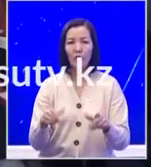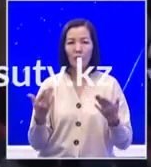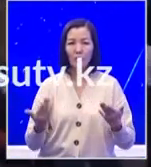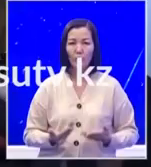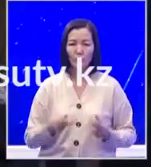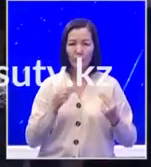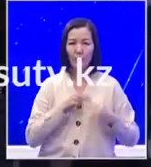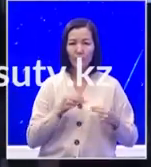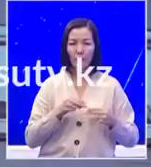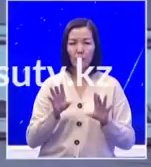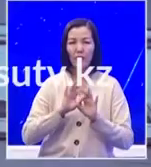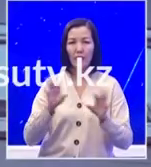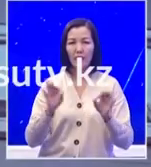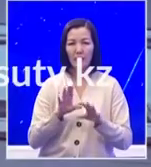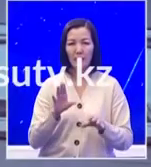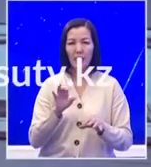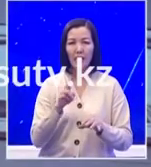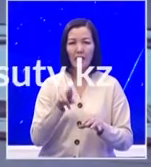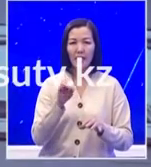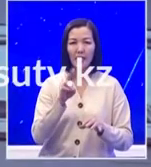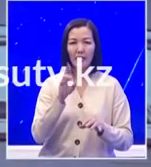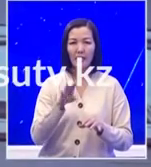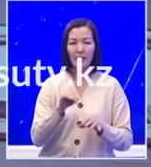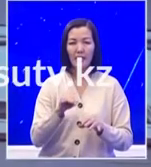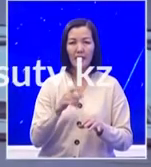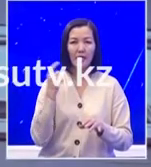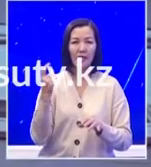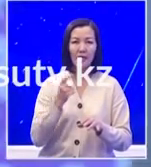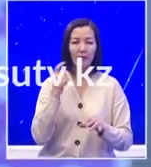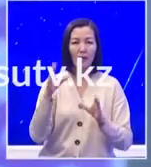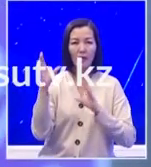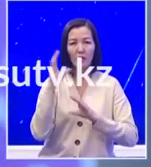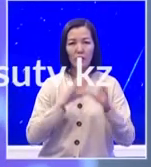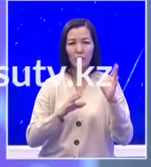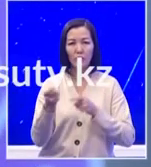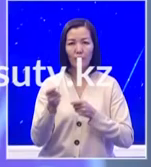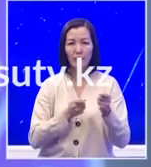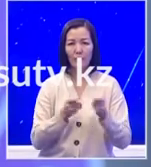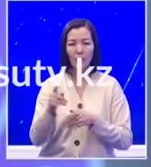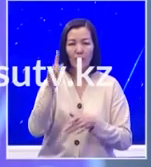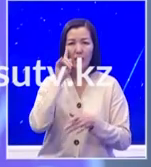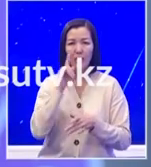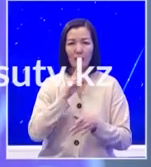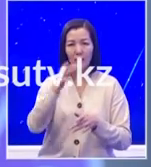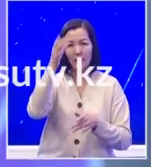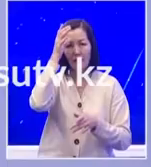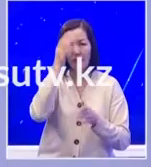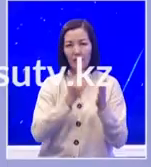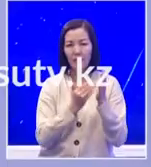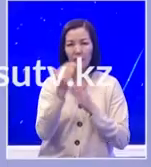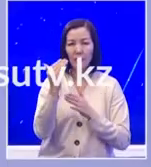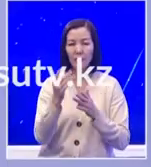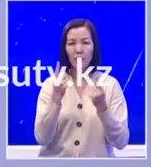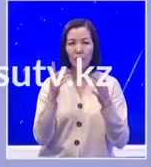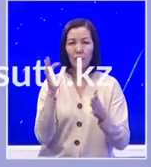жолы айтылды. Еділ Ерғожин ширек ғасырға жуық химия ғылымдар институтын басқара отырып, қазақ ғылымының дәрежесін көтеруге зор еңбек